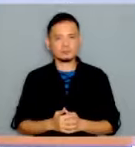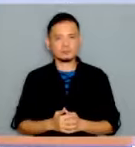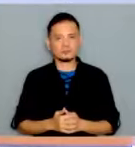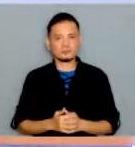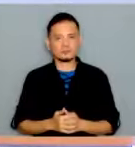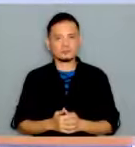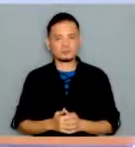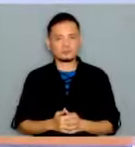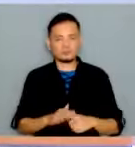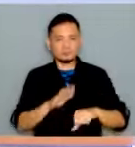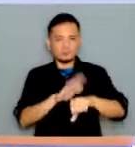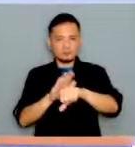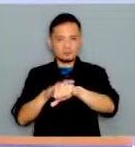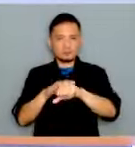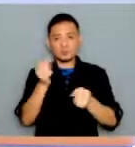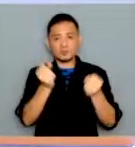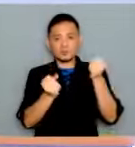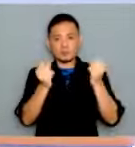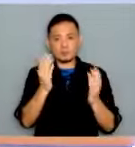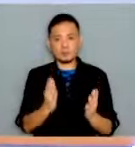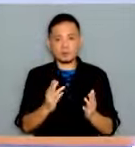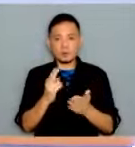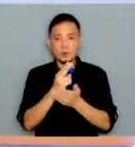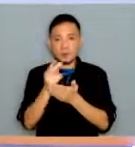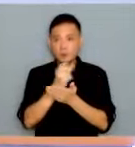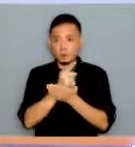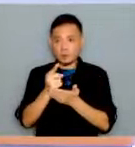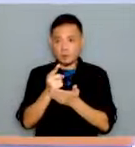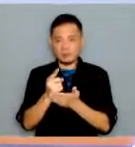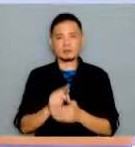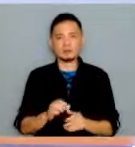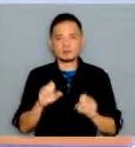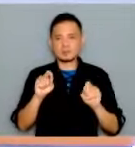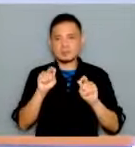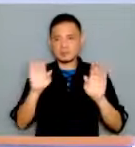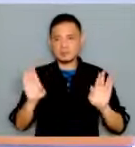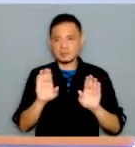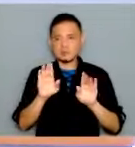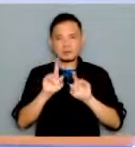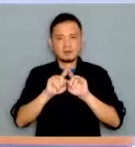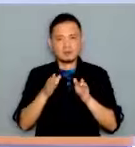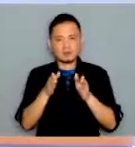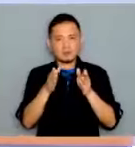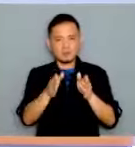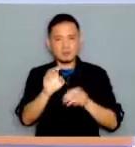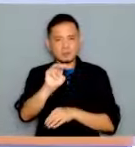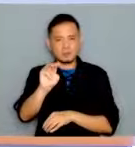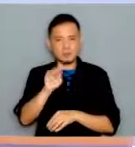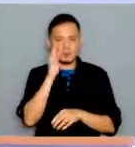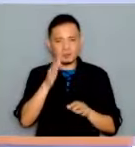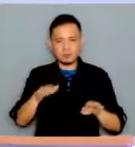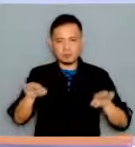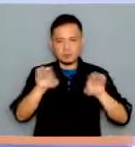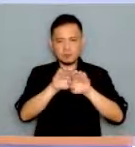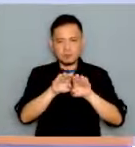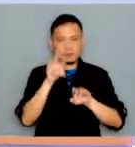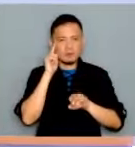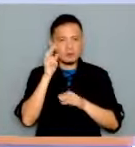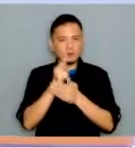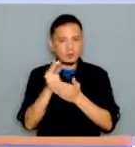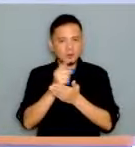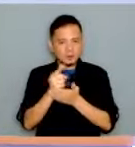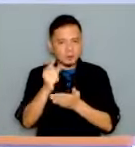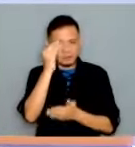Abiso sa mga motorista na biyahe simula sa weekend, isasara ang ilang kalsada sa Metro Manila para sa Semana Santa.